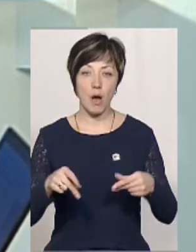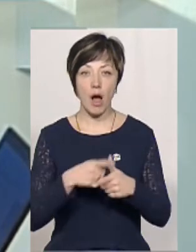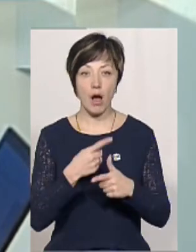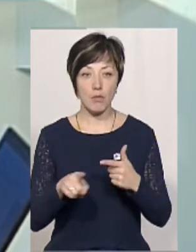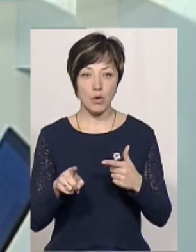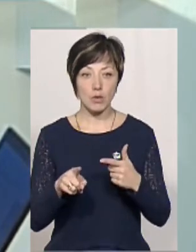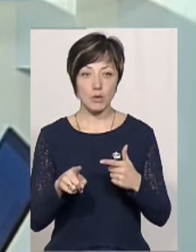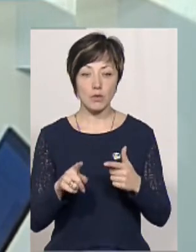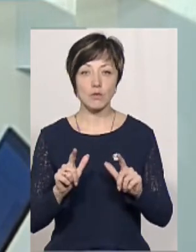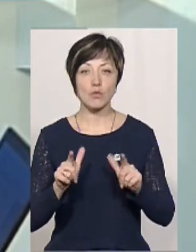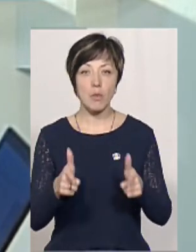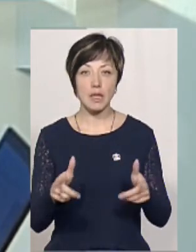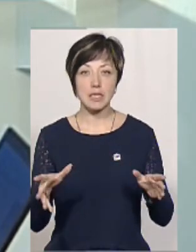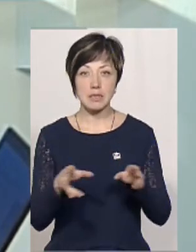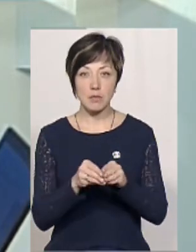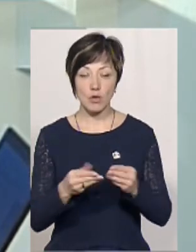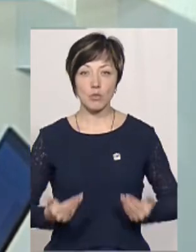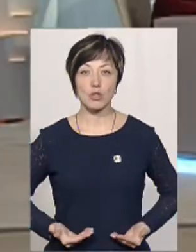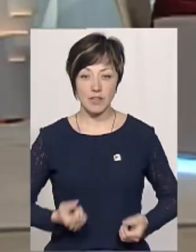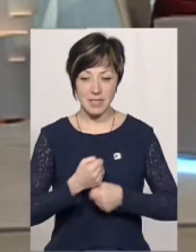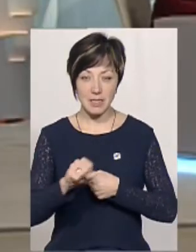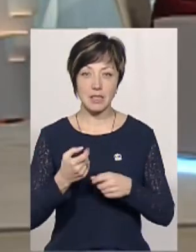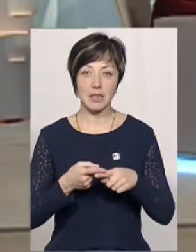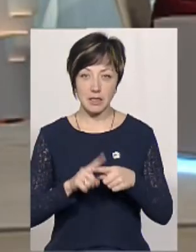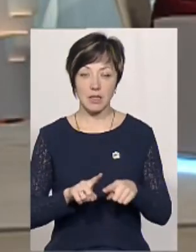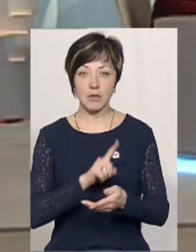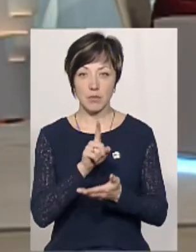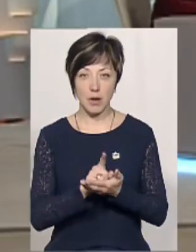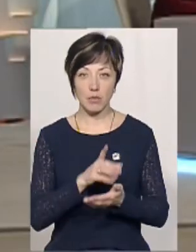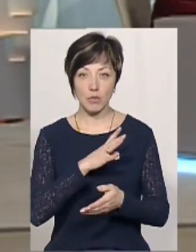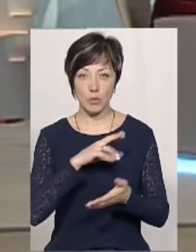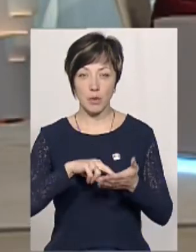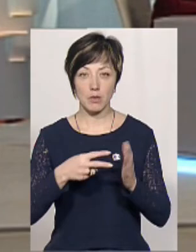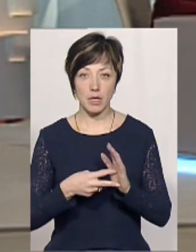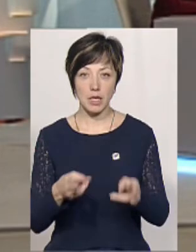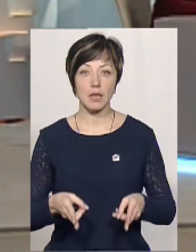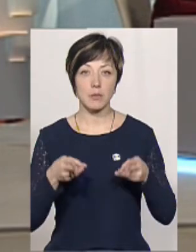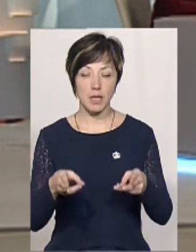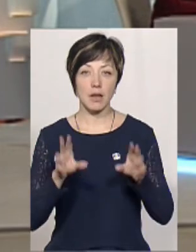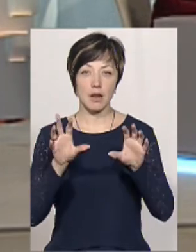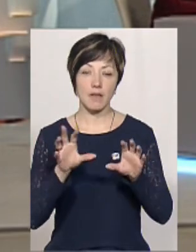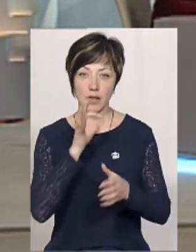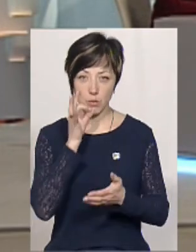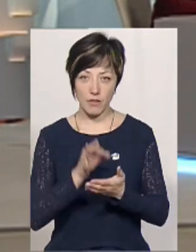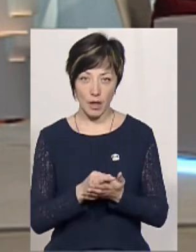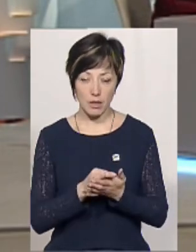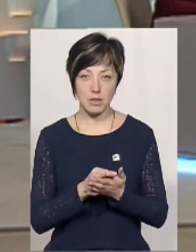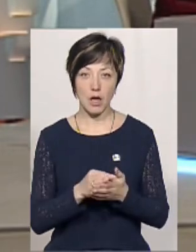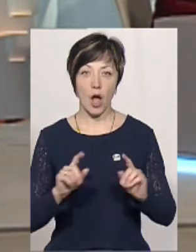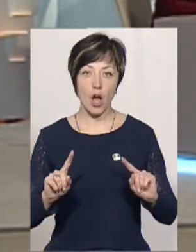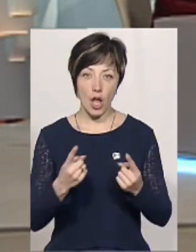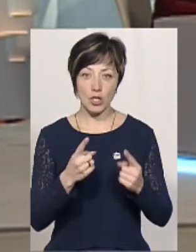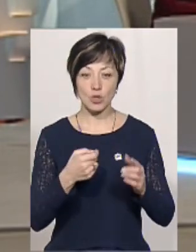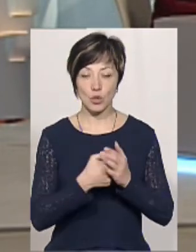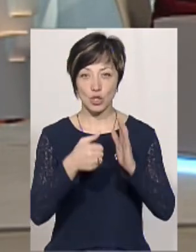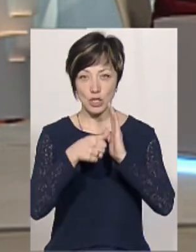або вступати спільно проживати, ось за це також має бути вже передбачено кримінальна відповідальність, а саме арешт